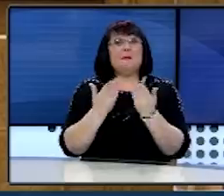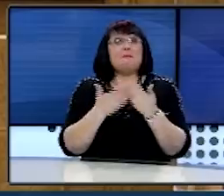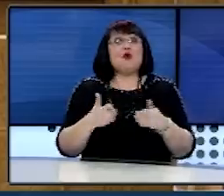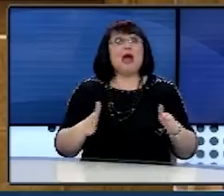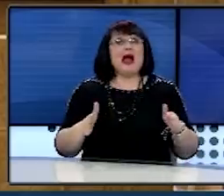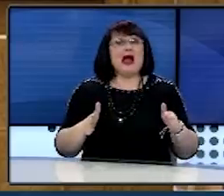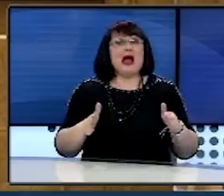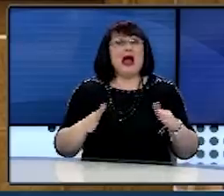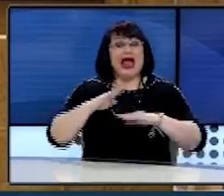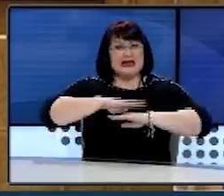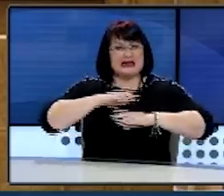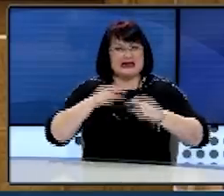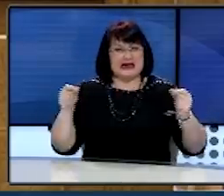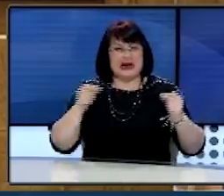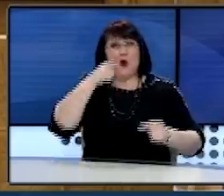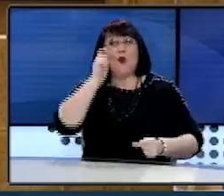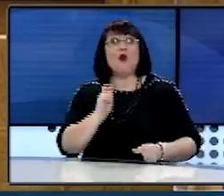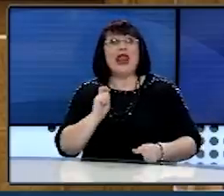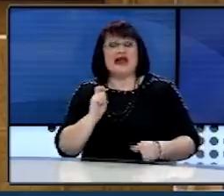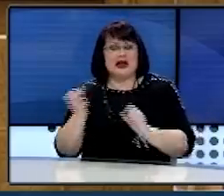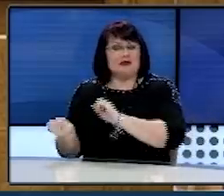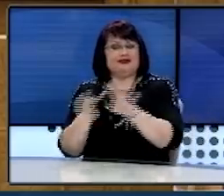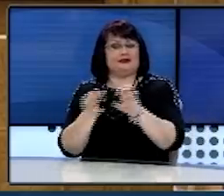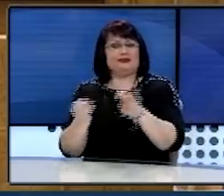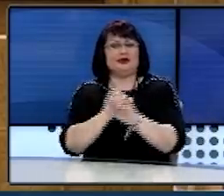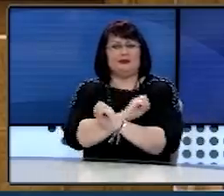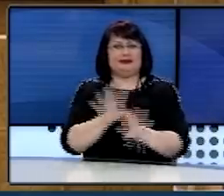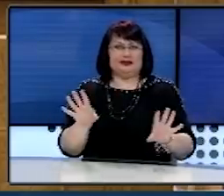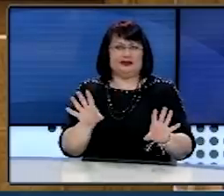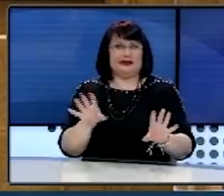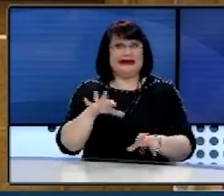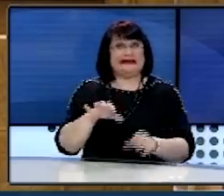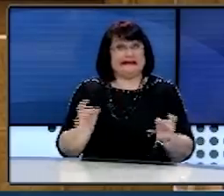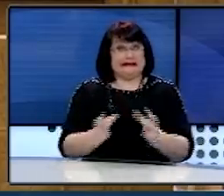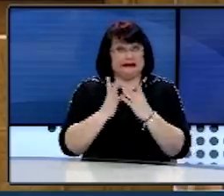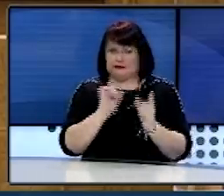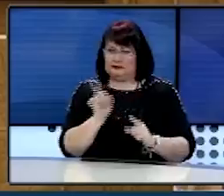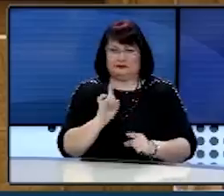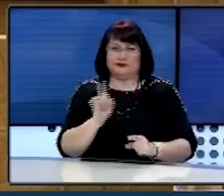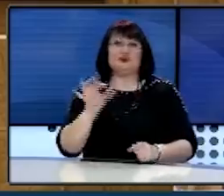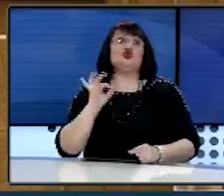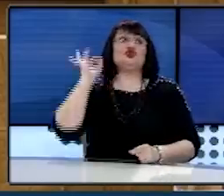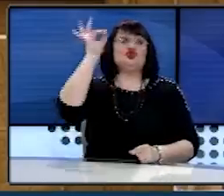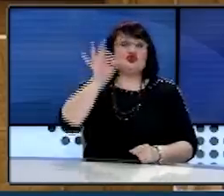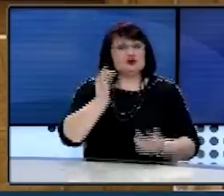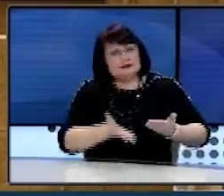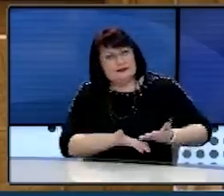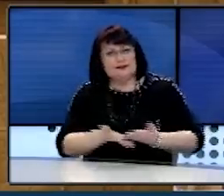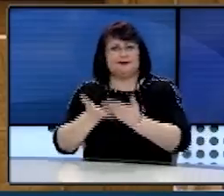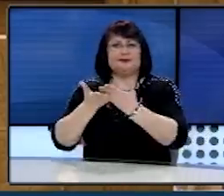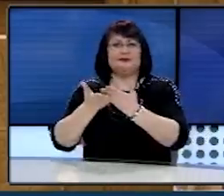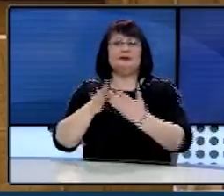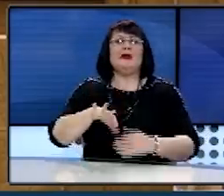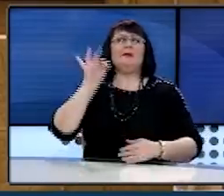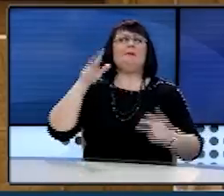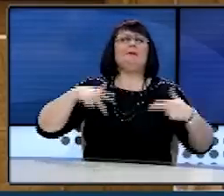προπαγάνδα που εκπορεύεται από το ΝΑΤΟ και την Ουκρανική πλευρά κυρίως. Δεν είναι τυχαία επιλογή. Στόχος είναι να φτιαχτεί κλίμα που να στηρίζει την